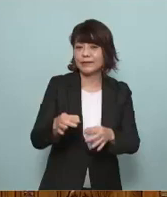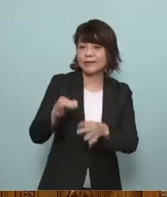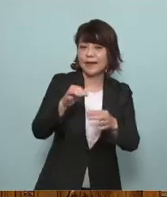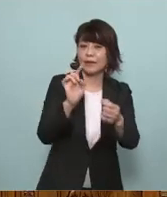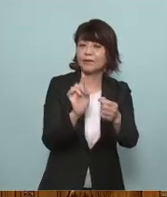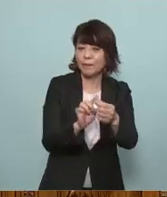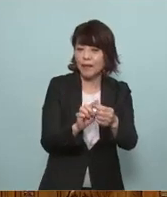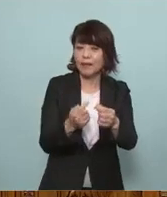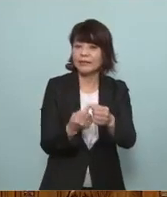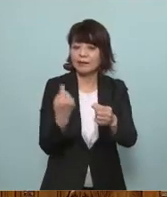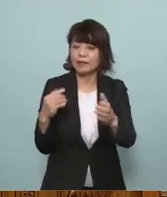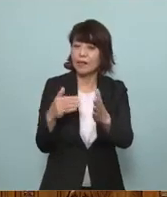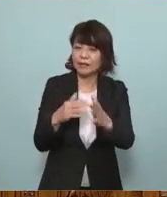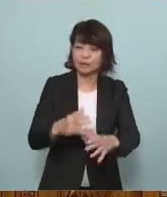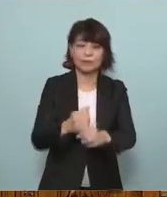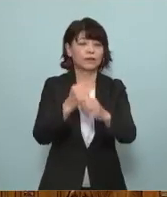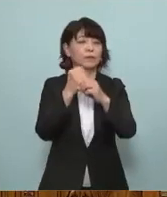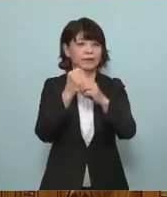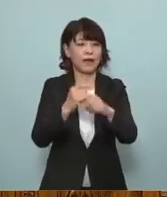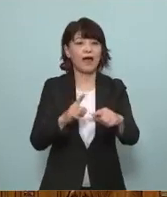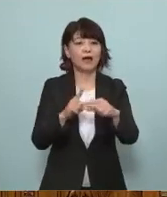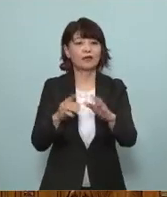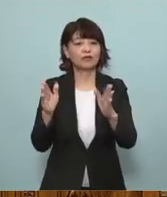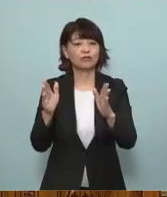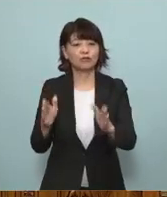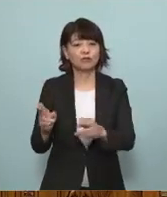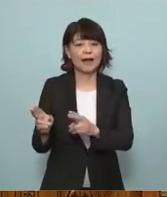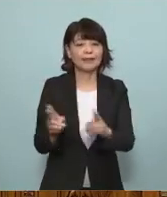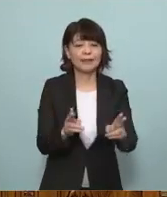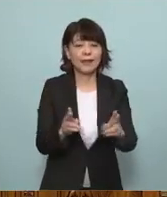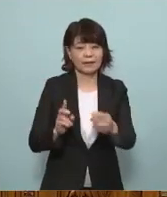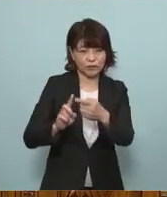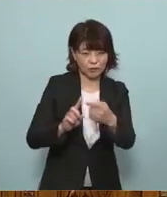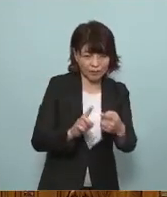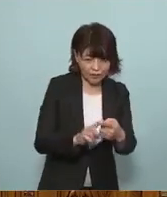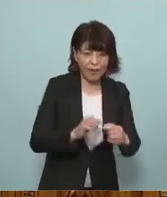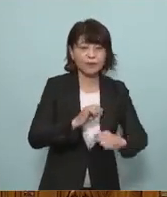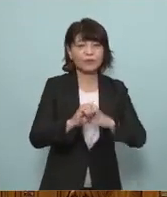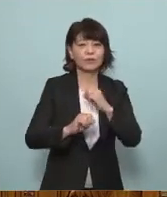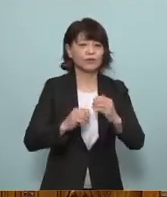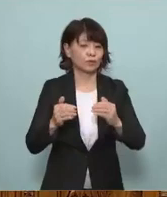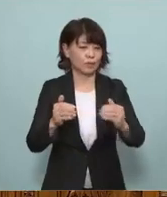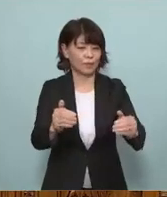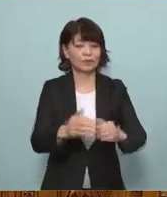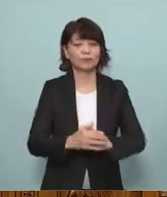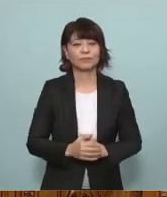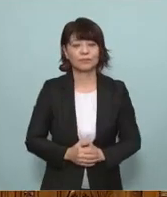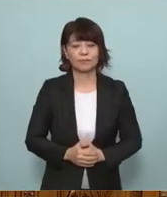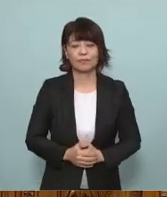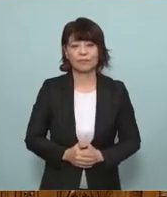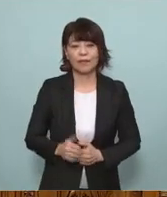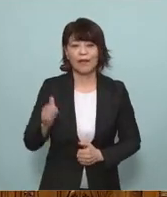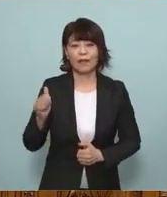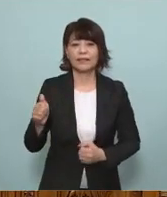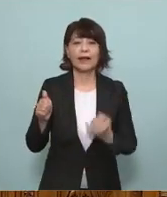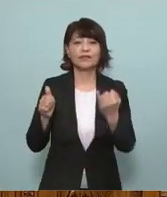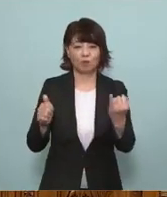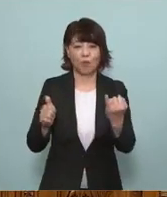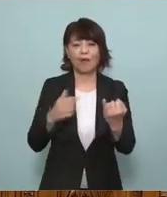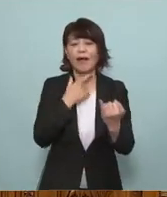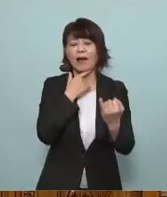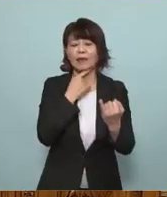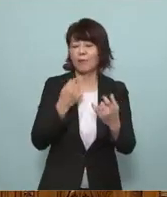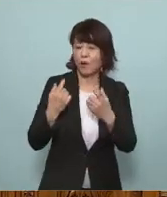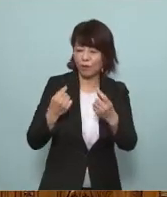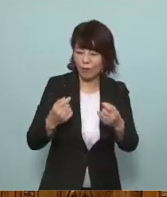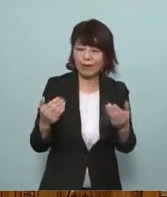年末に取りまとめていただきた中間整理に沿って取り組みを進めてまいります。男女が希望通りに